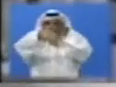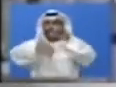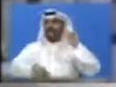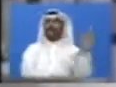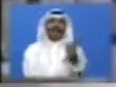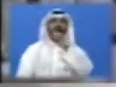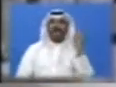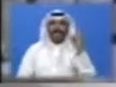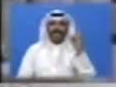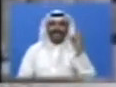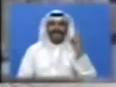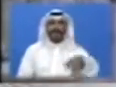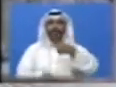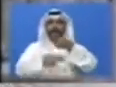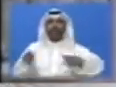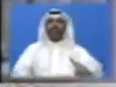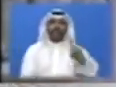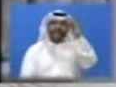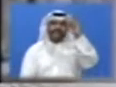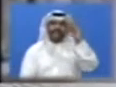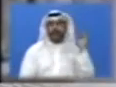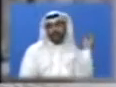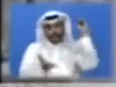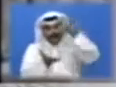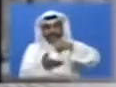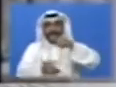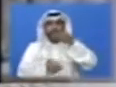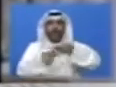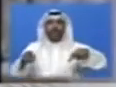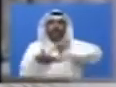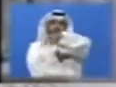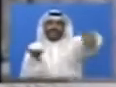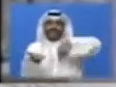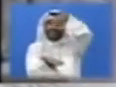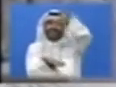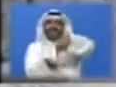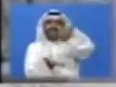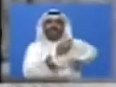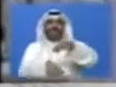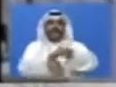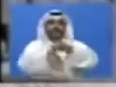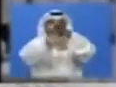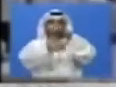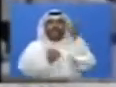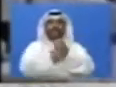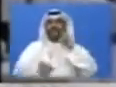العالمي، وأن تمنح الكويت لقب المركز الدولي